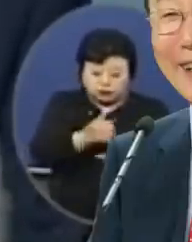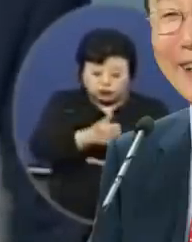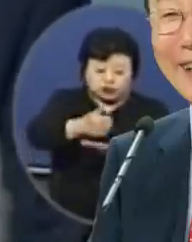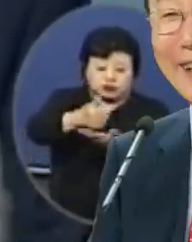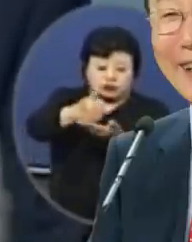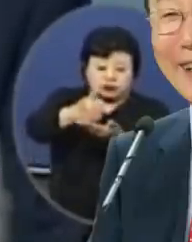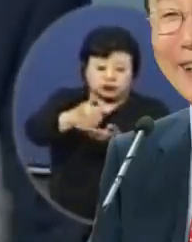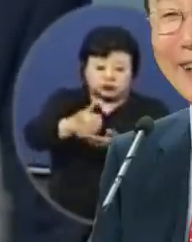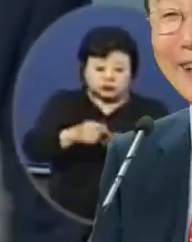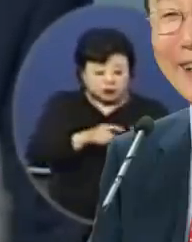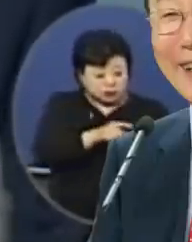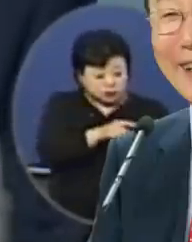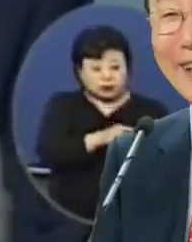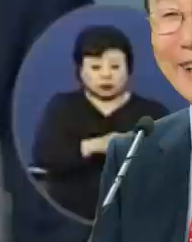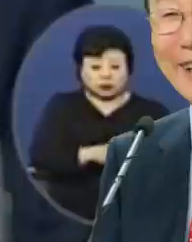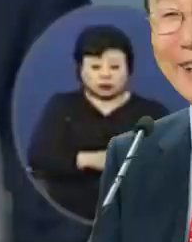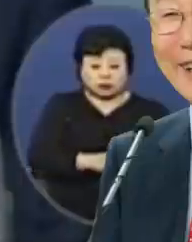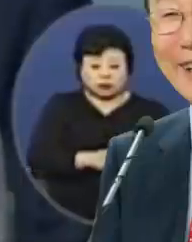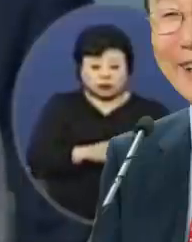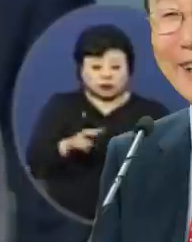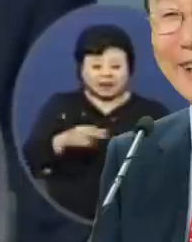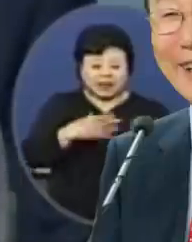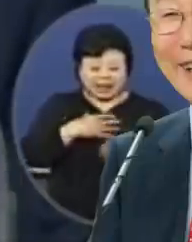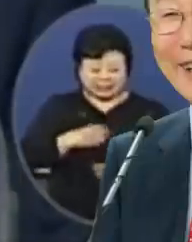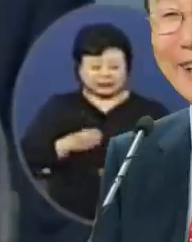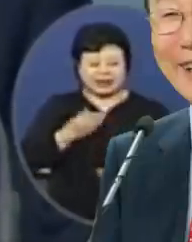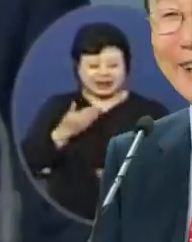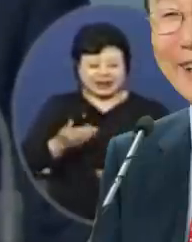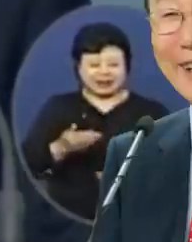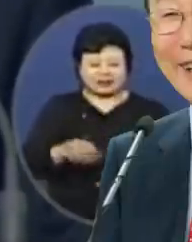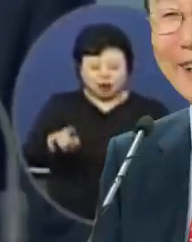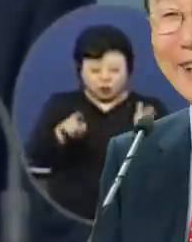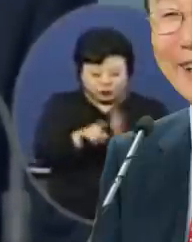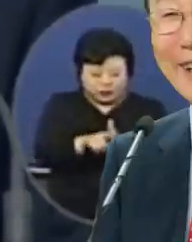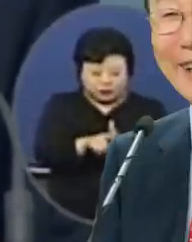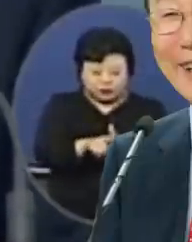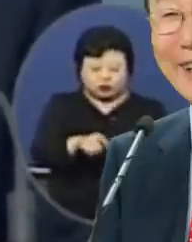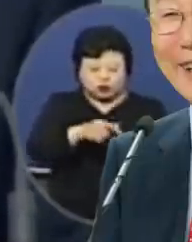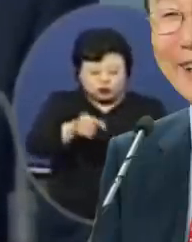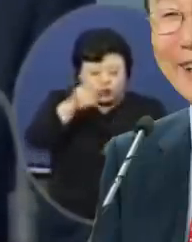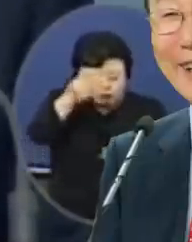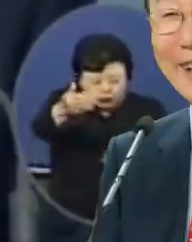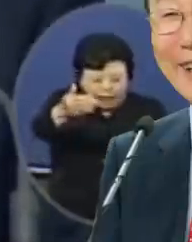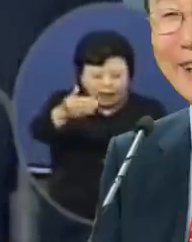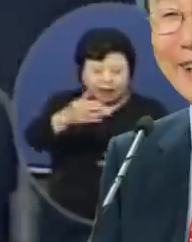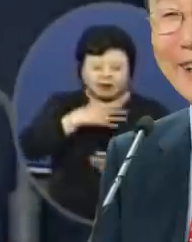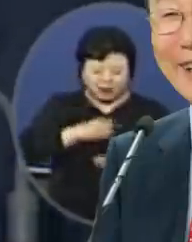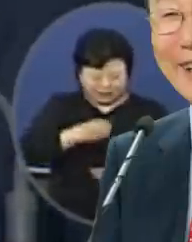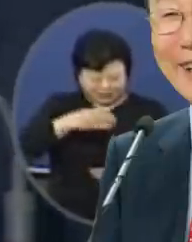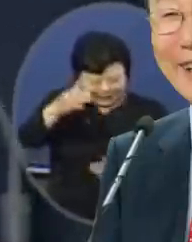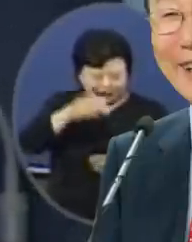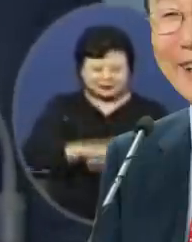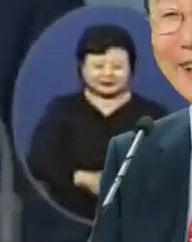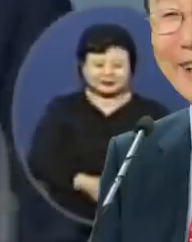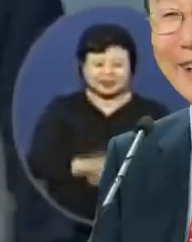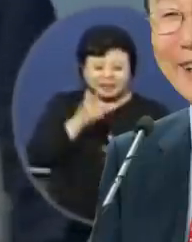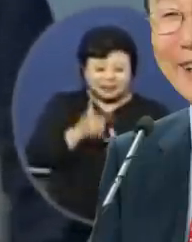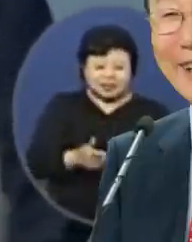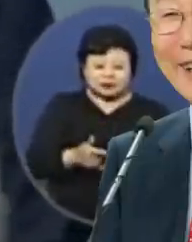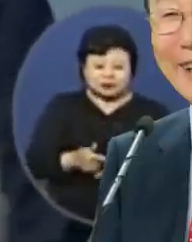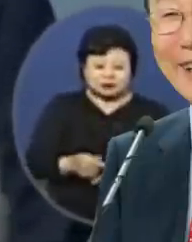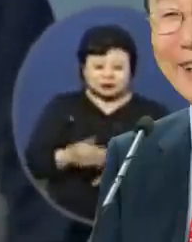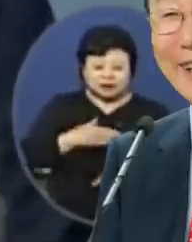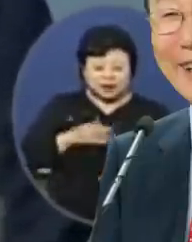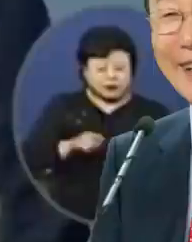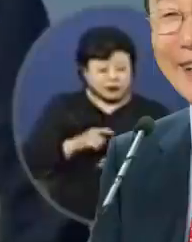주님께서 그 여자 보고 뭐라고 말했습니까? 여자여 안심하라. 내 믿음이 너를 구원하시니 평안히 가라. 예수님이 내 믿음이